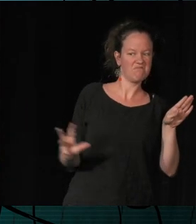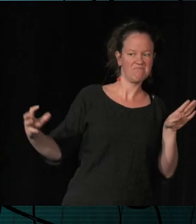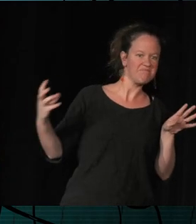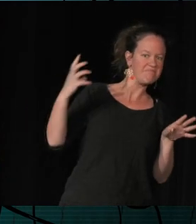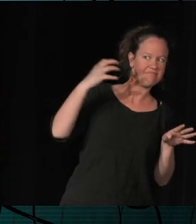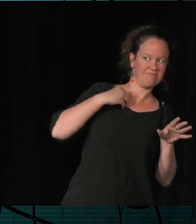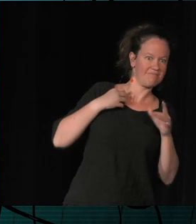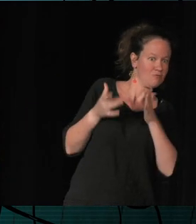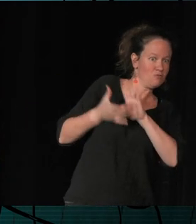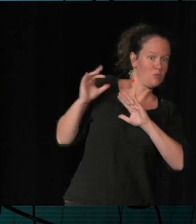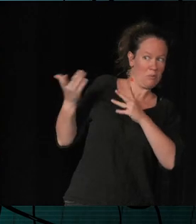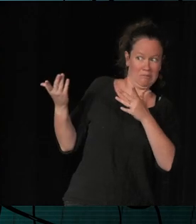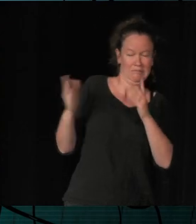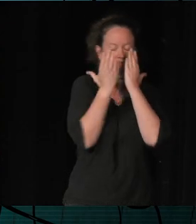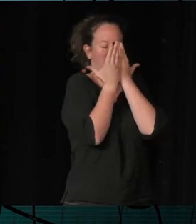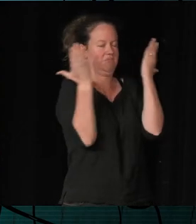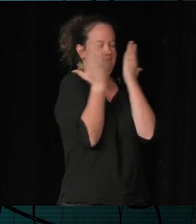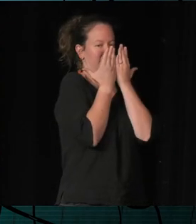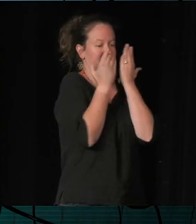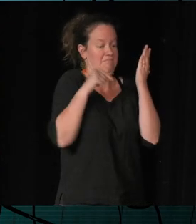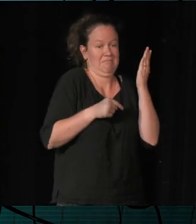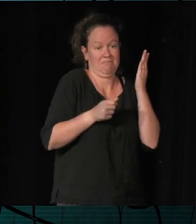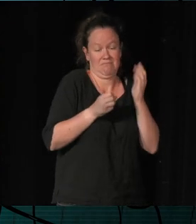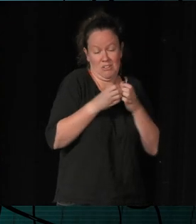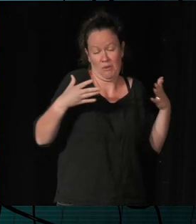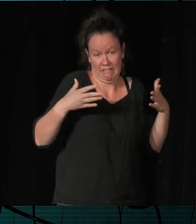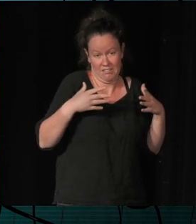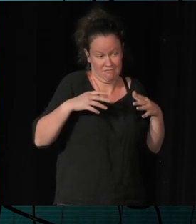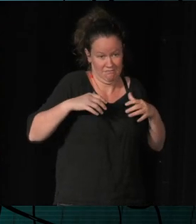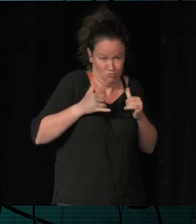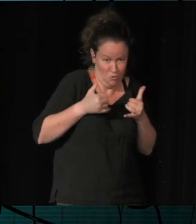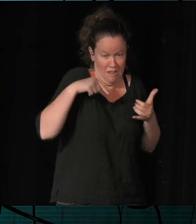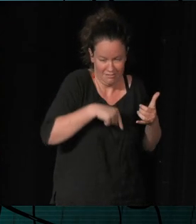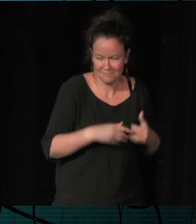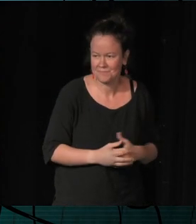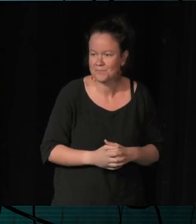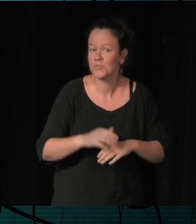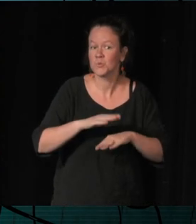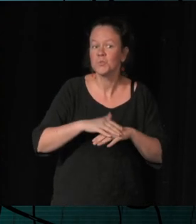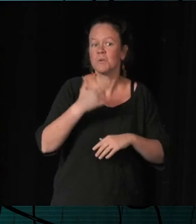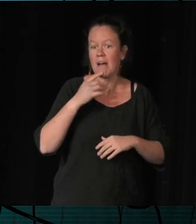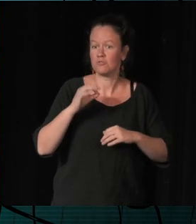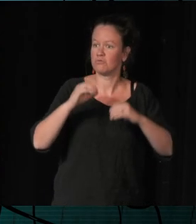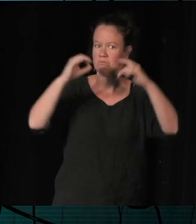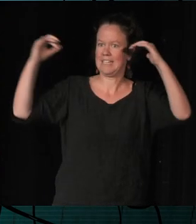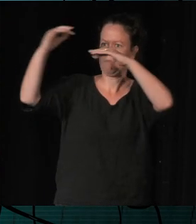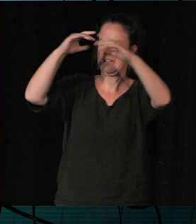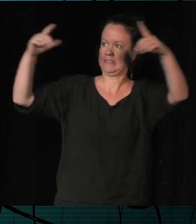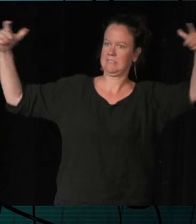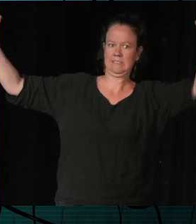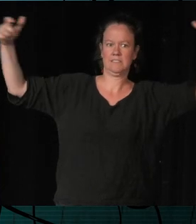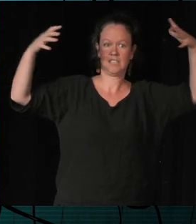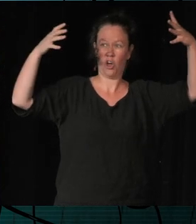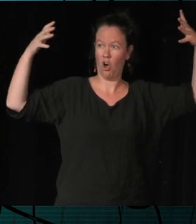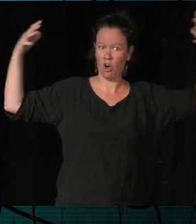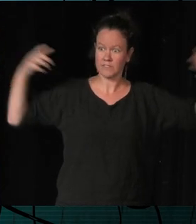Mais mine de rien, bah, l'espace, c'est un prétexte pour parler effectivement de l'infiniment grand, en tout cas de la frayeur qu'on peut ressentir. Enfin,